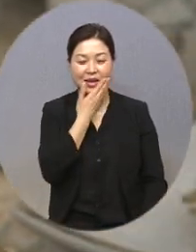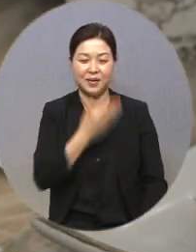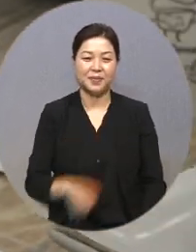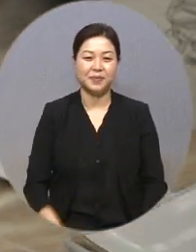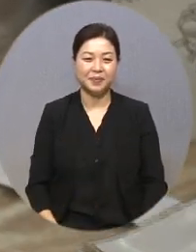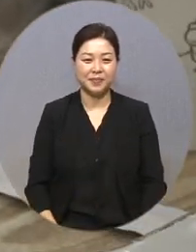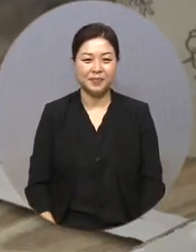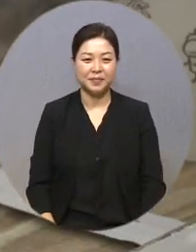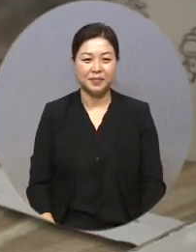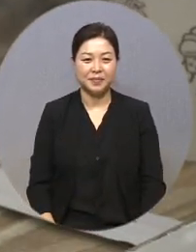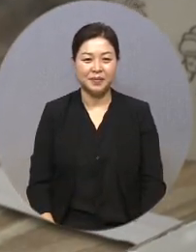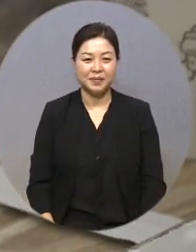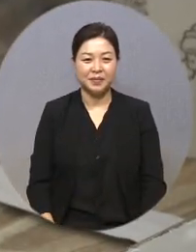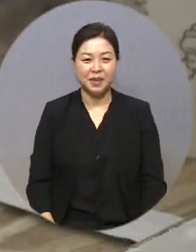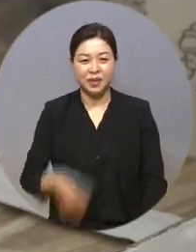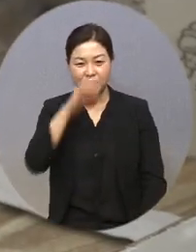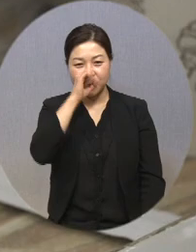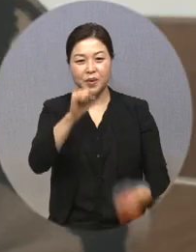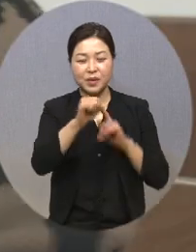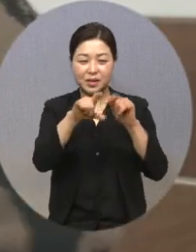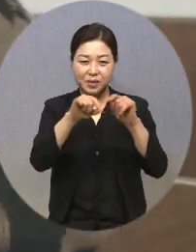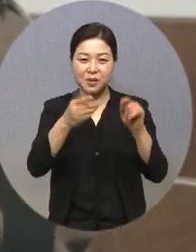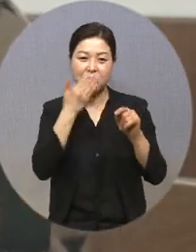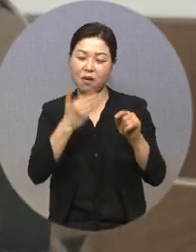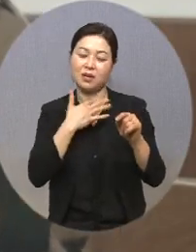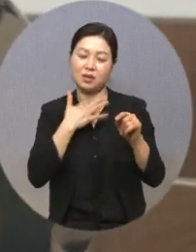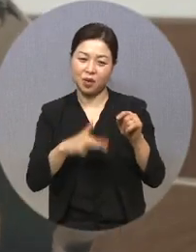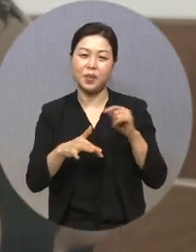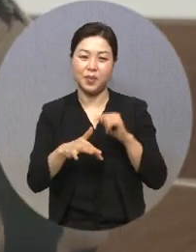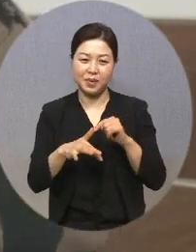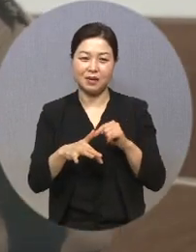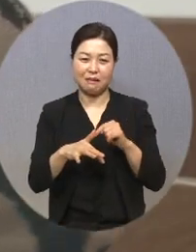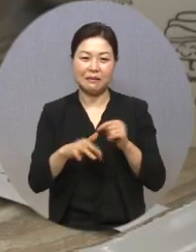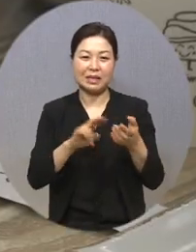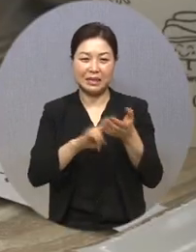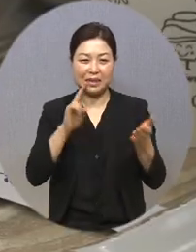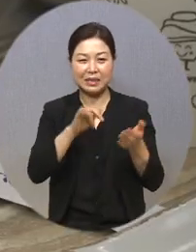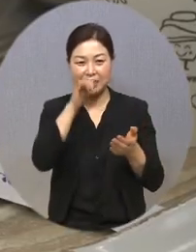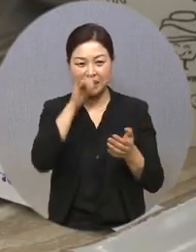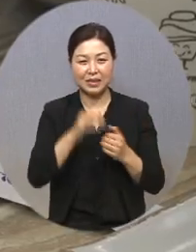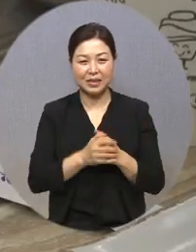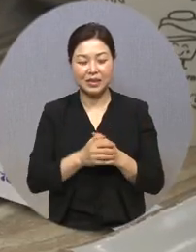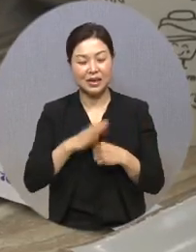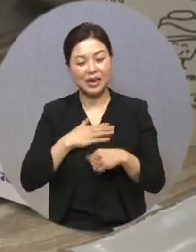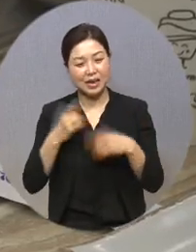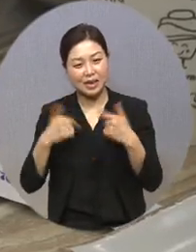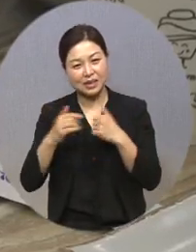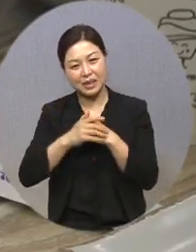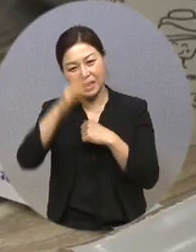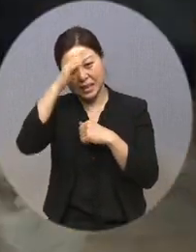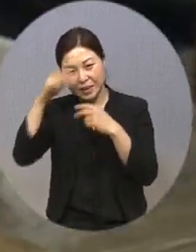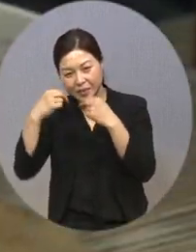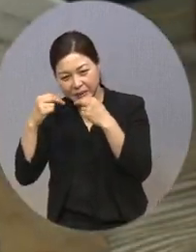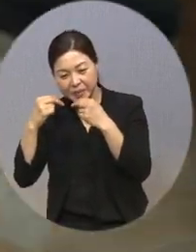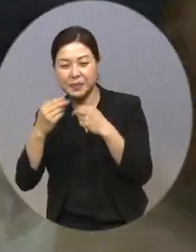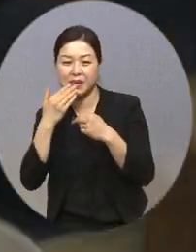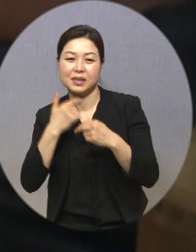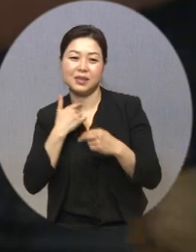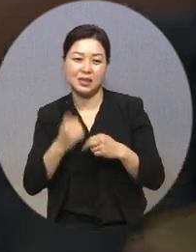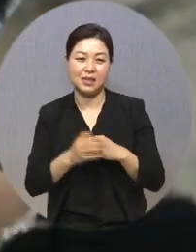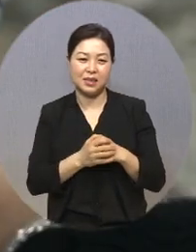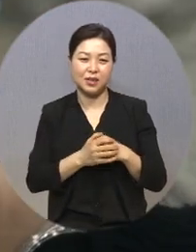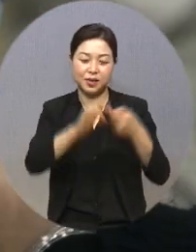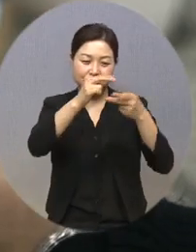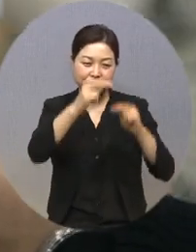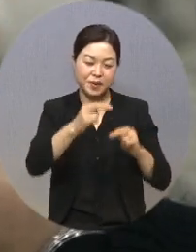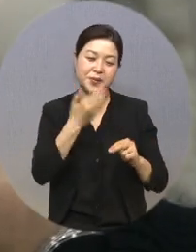고급진 음식을 많이 못 먹어버릇한 이런 습관이 여기서 나오는 거예요. 그러니까 맨날 라면 먹을 줄 알았지. 굴비 정식을 생각이나 해봤겠어요. 맞아요. 어, 이게 따라드려요.